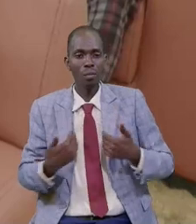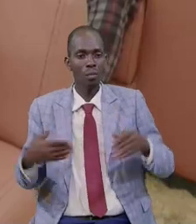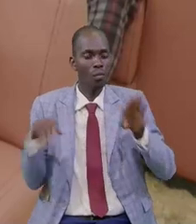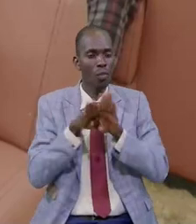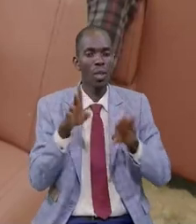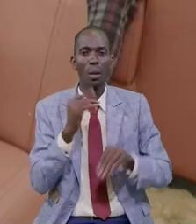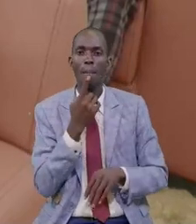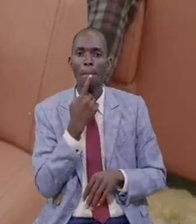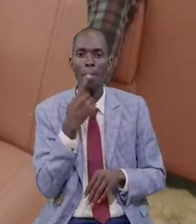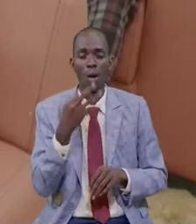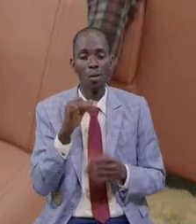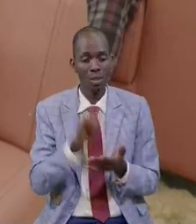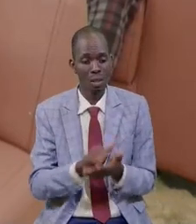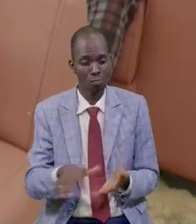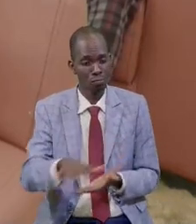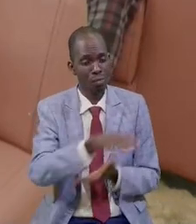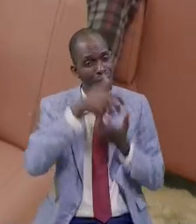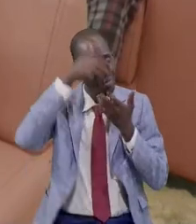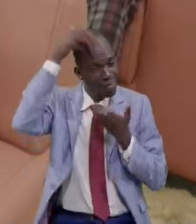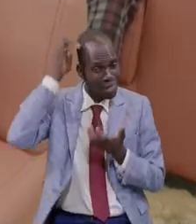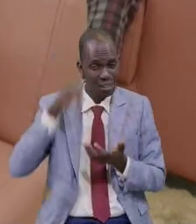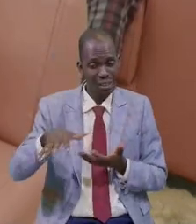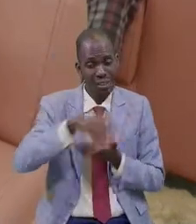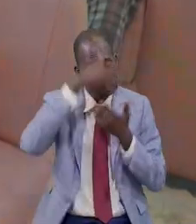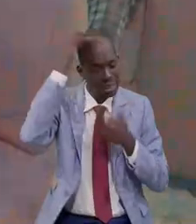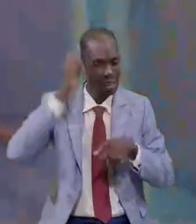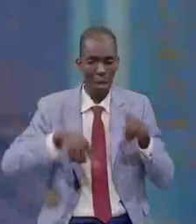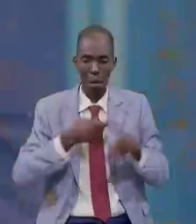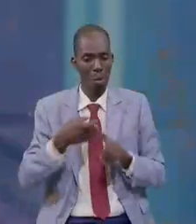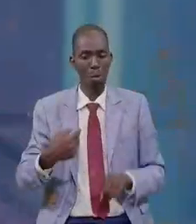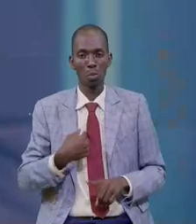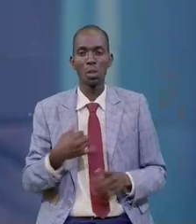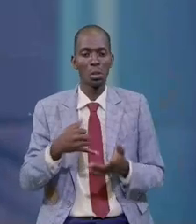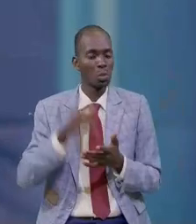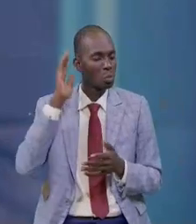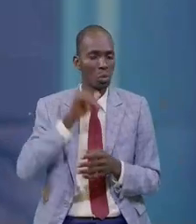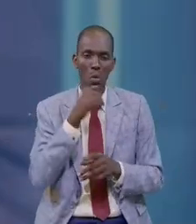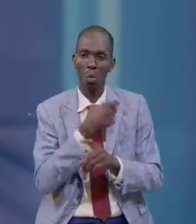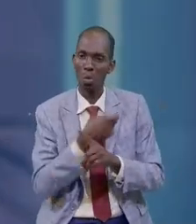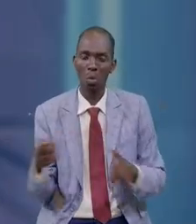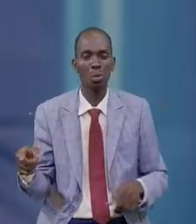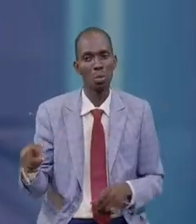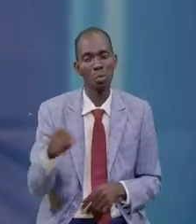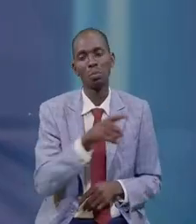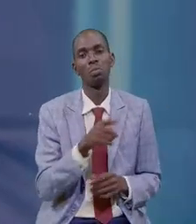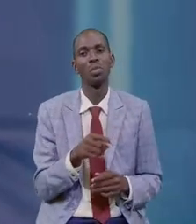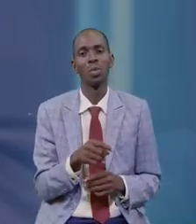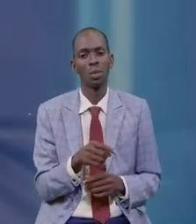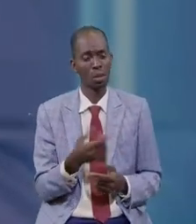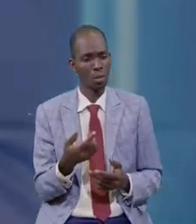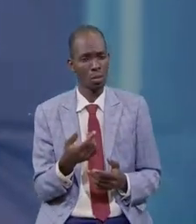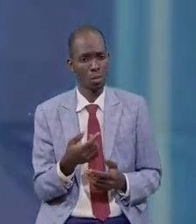de des lions ils n'ont pas pu me nuire ils n'ont pas pu te le nuire ils n'ont pas pu te manger non